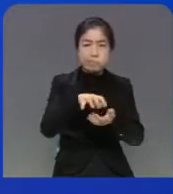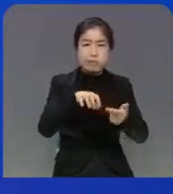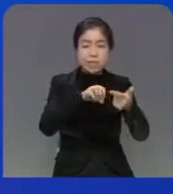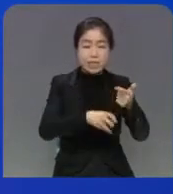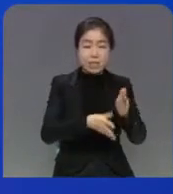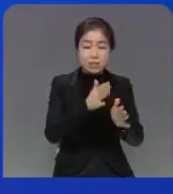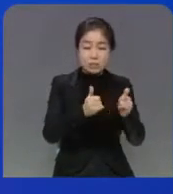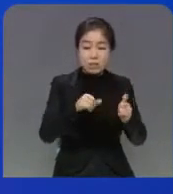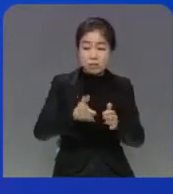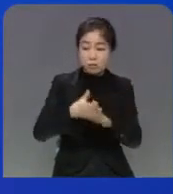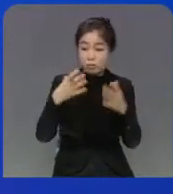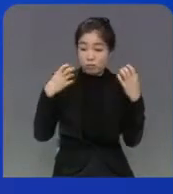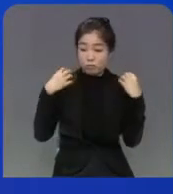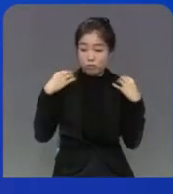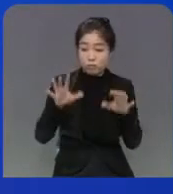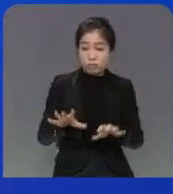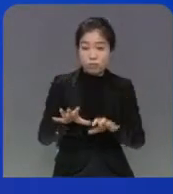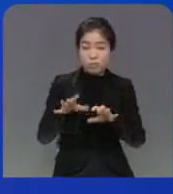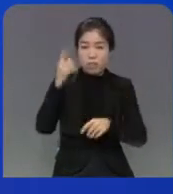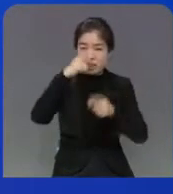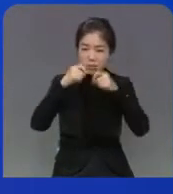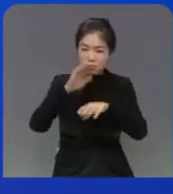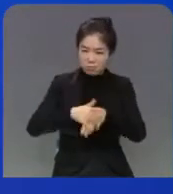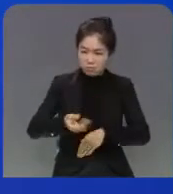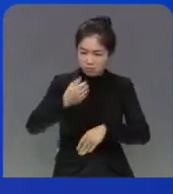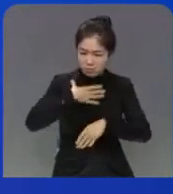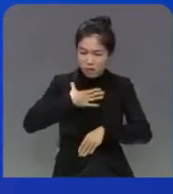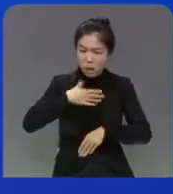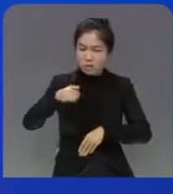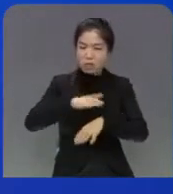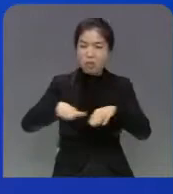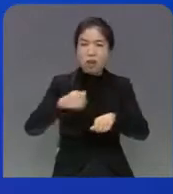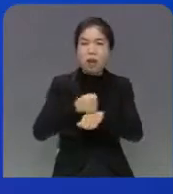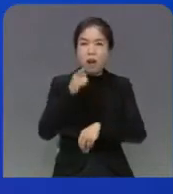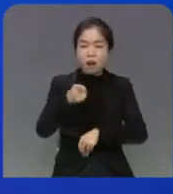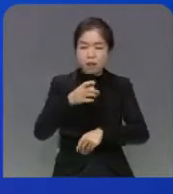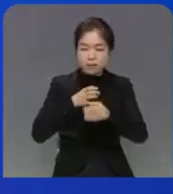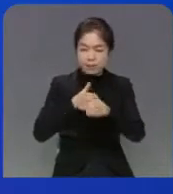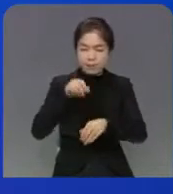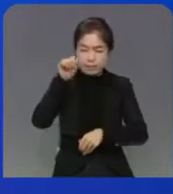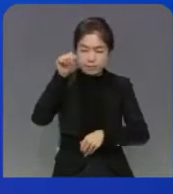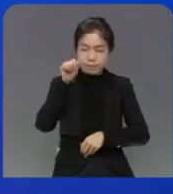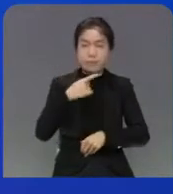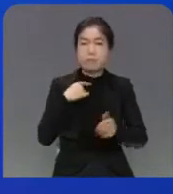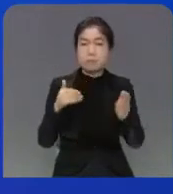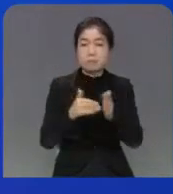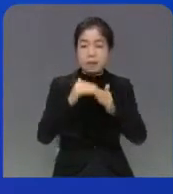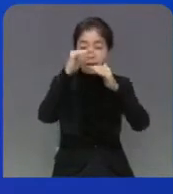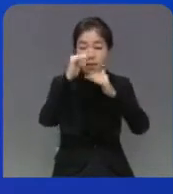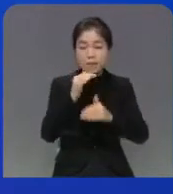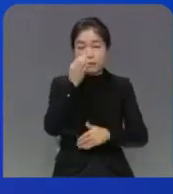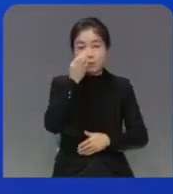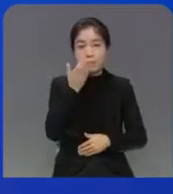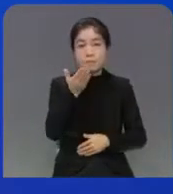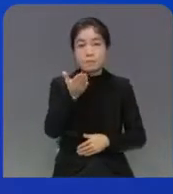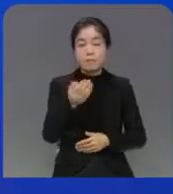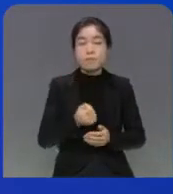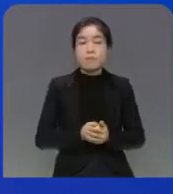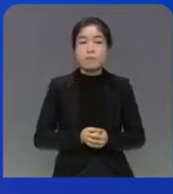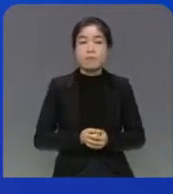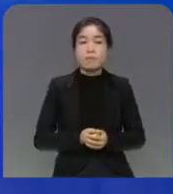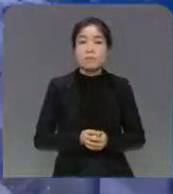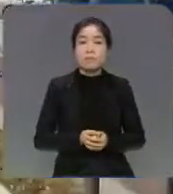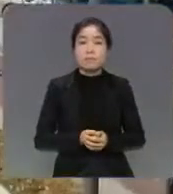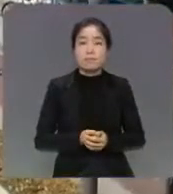주민들이 광주시청 앞에서 광주 쓰레기는 광주에서 처리하라며 항의 시위를 벌였습니다. 류성호 기자가 보도합니다.